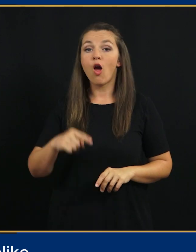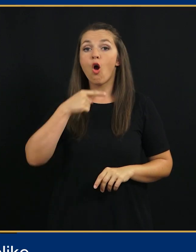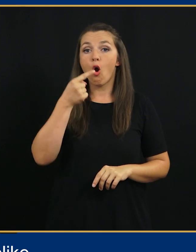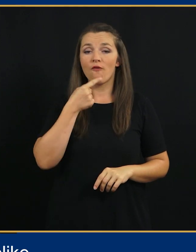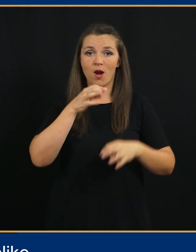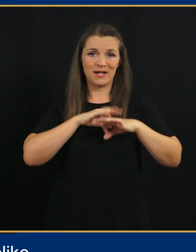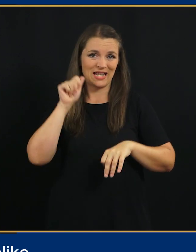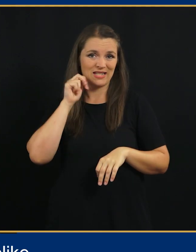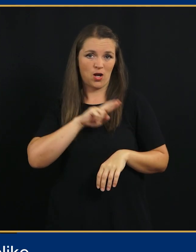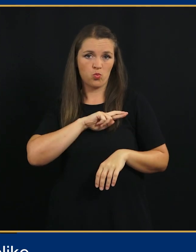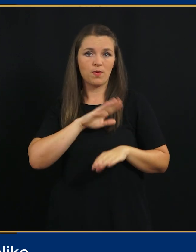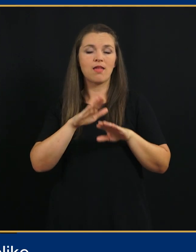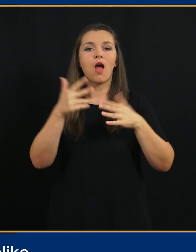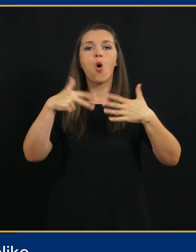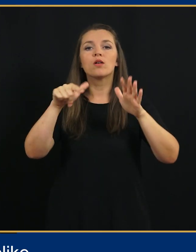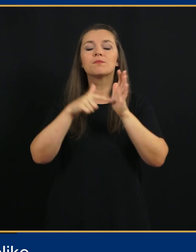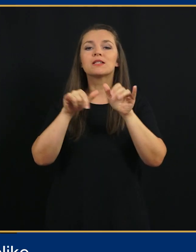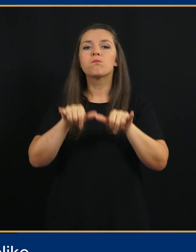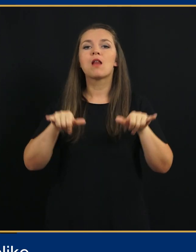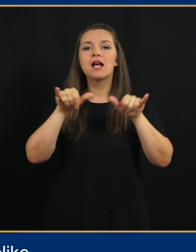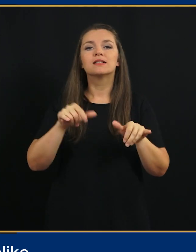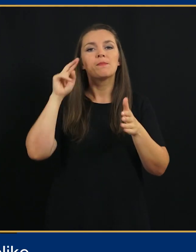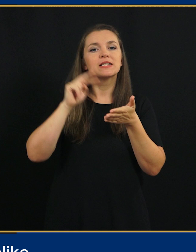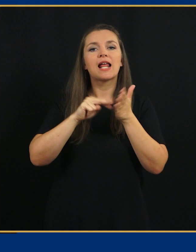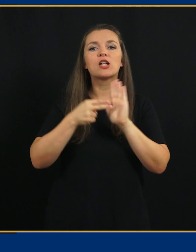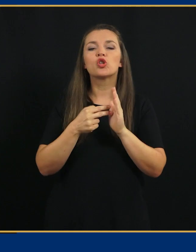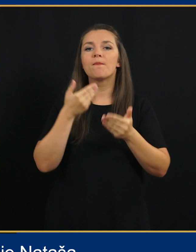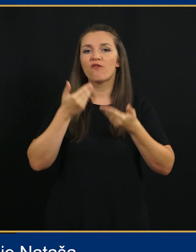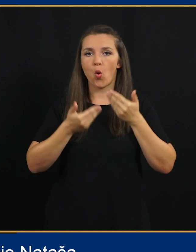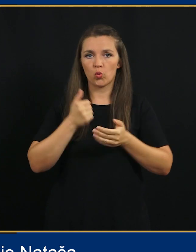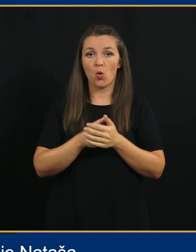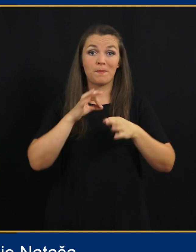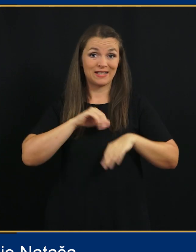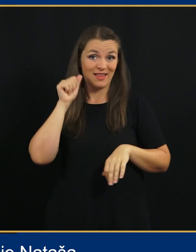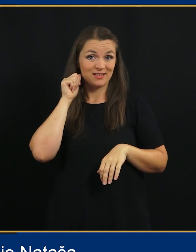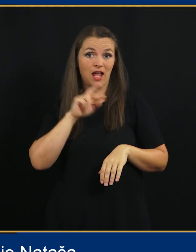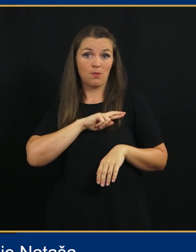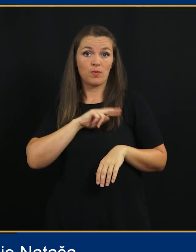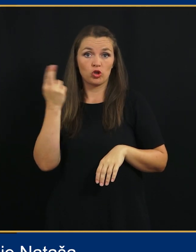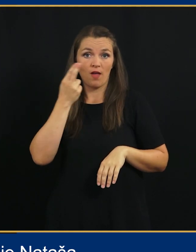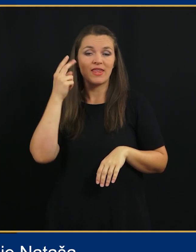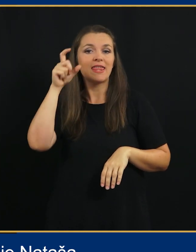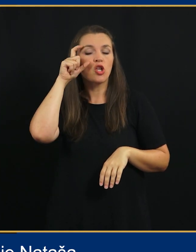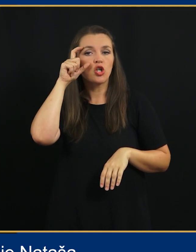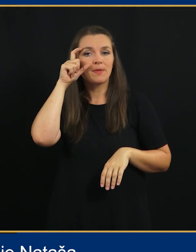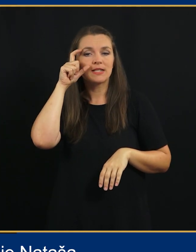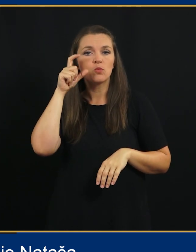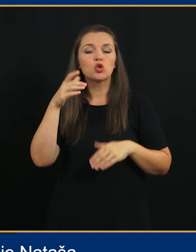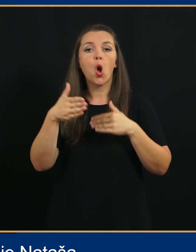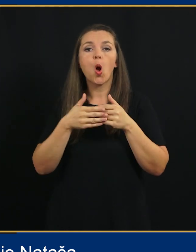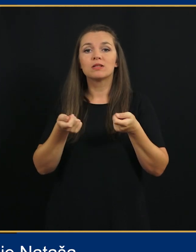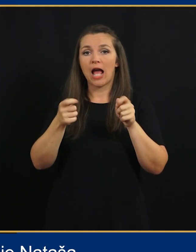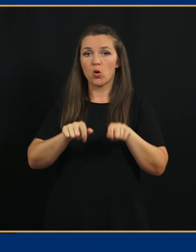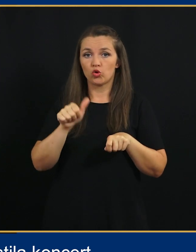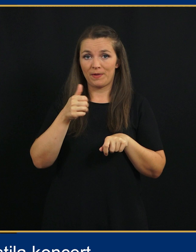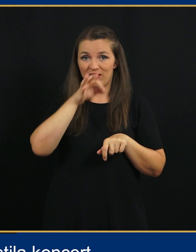Govor predsednice republike na 18. Blejskem strateškem forumu. Predsednica Republike Slovenije Nataša Pirc Musar je ob zaključku